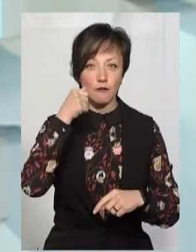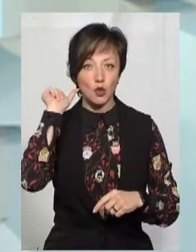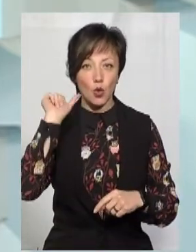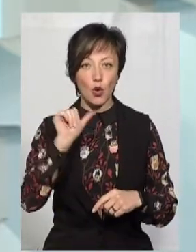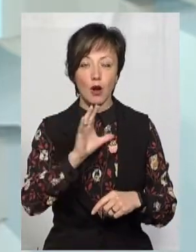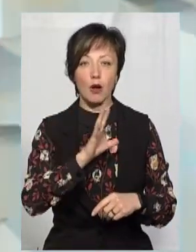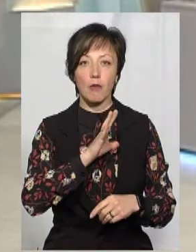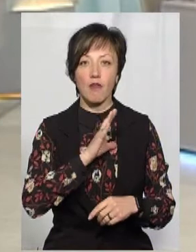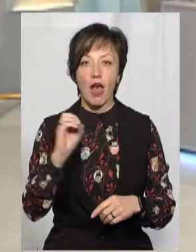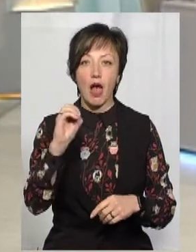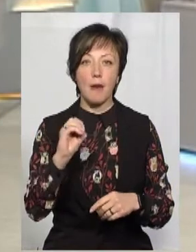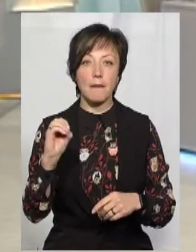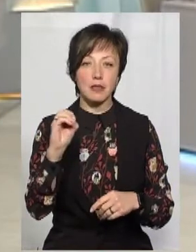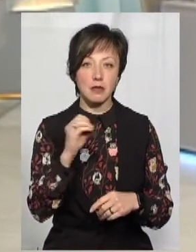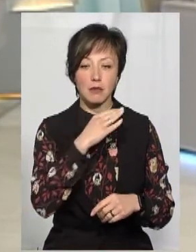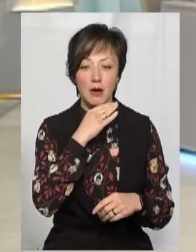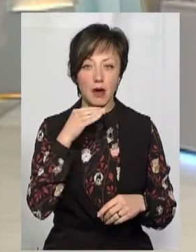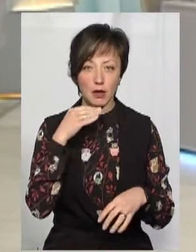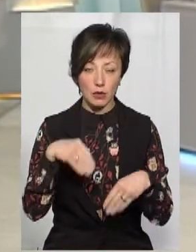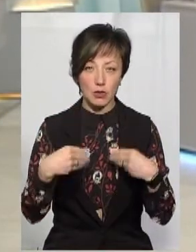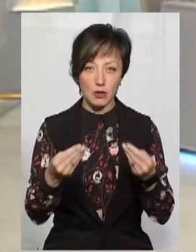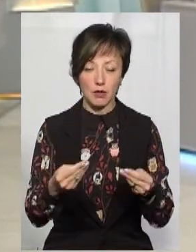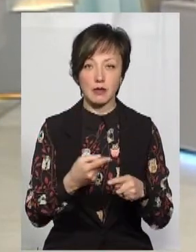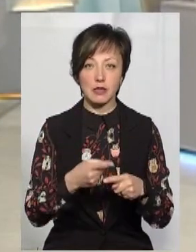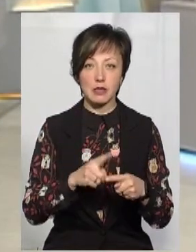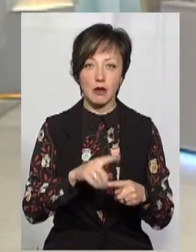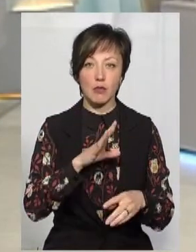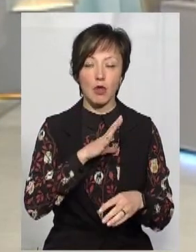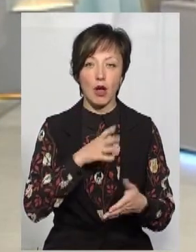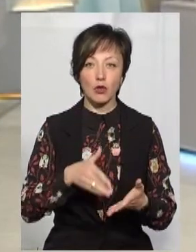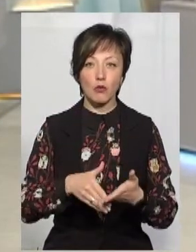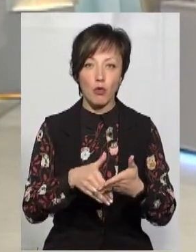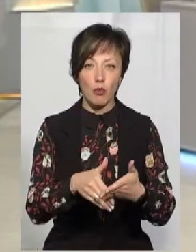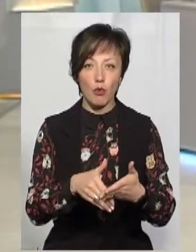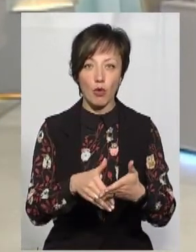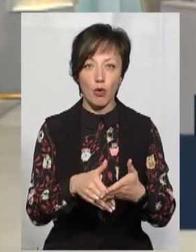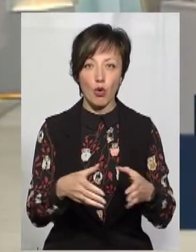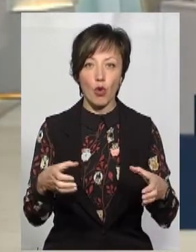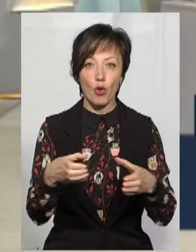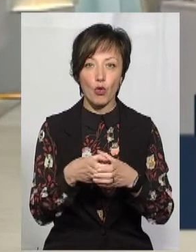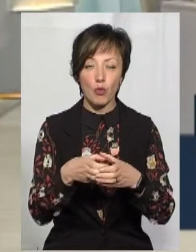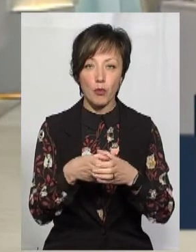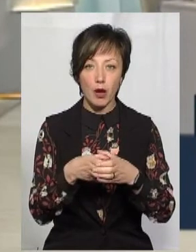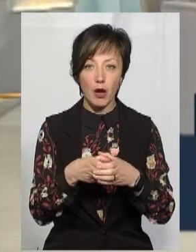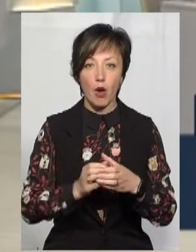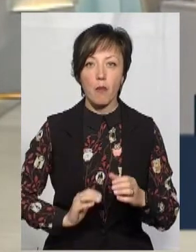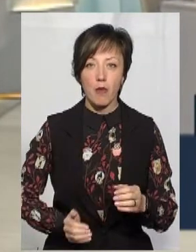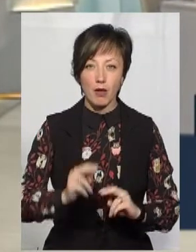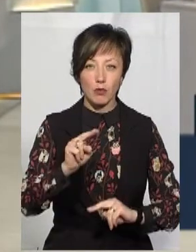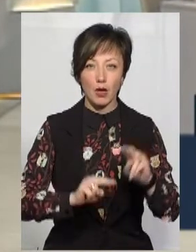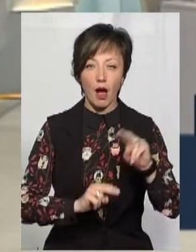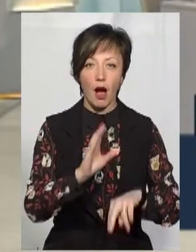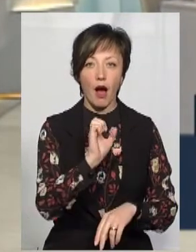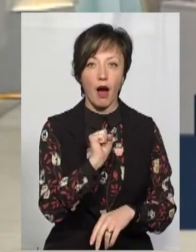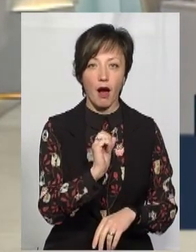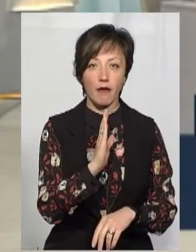і епіцентр, який найбільшу кількість допомоги надав. Це була допомога від групи компанії «Автострада», будівельна